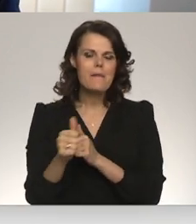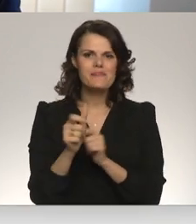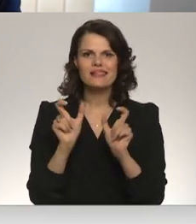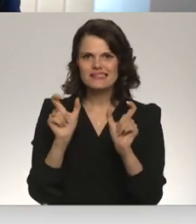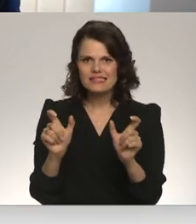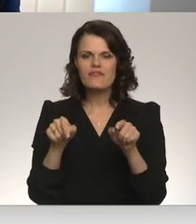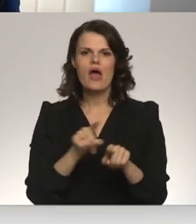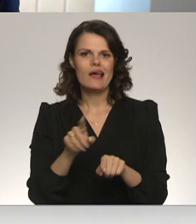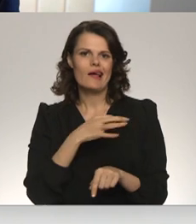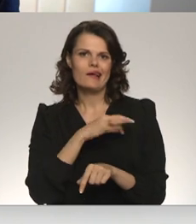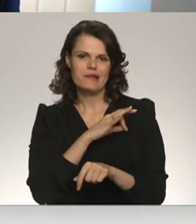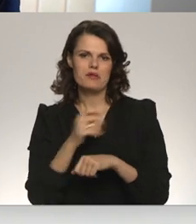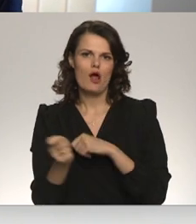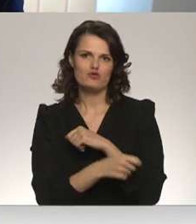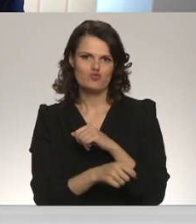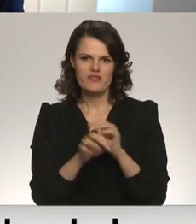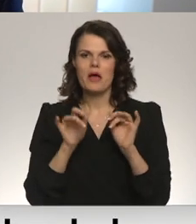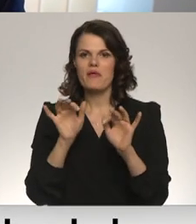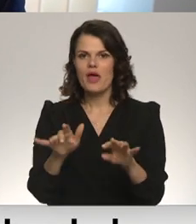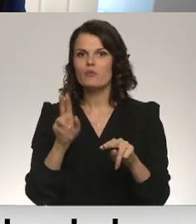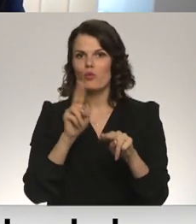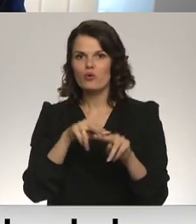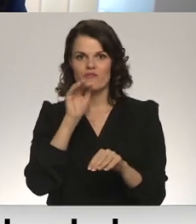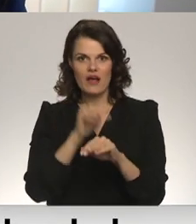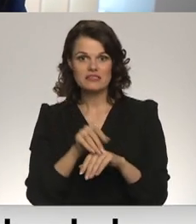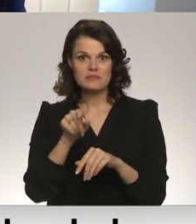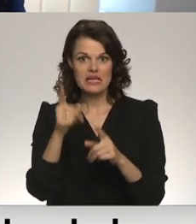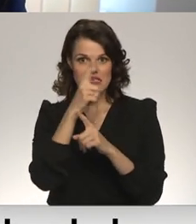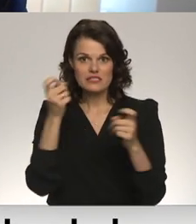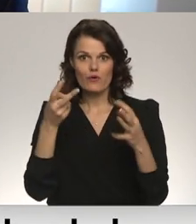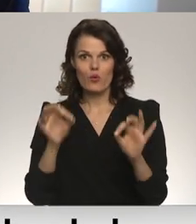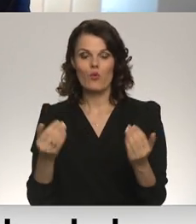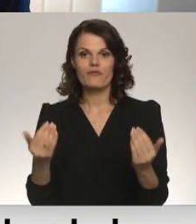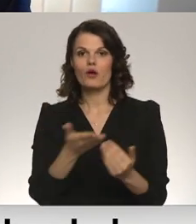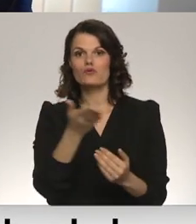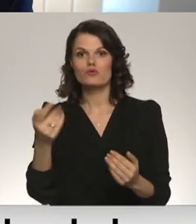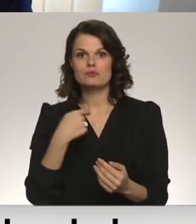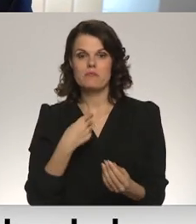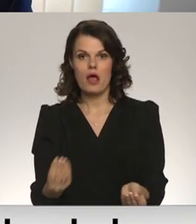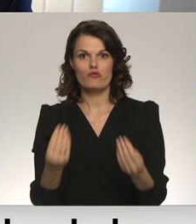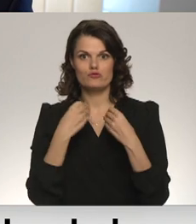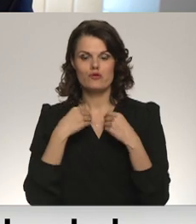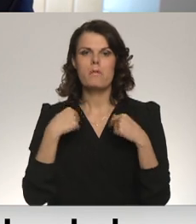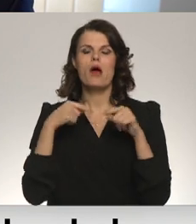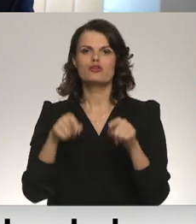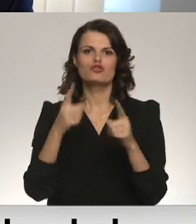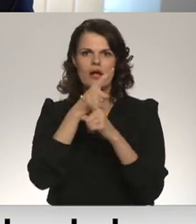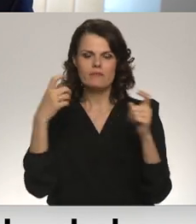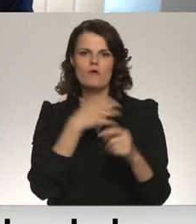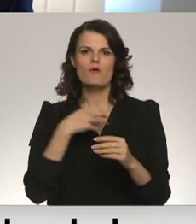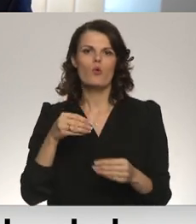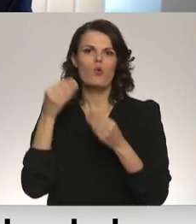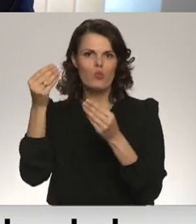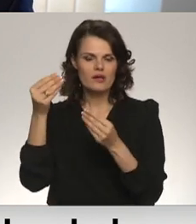tad tā ir krimināla sodāma darbība. Un faktiski pie tās informācijas, ko jūs šobrīd man sniedzāt, man šī informācija būtu jānodot